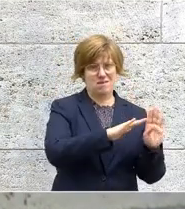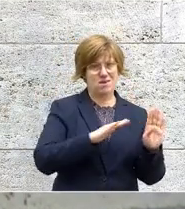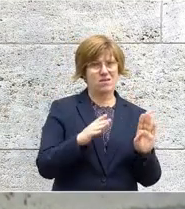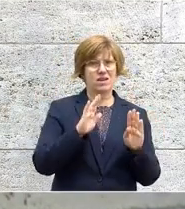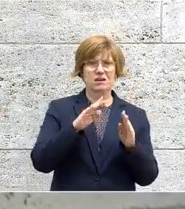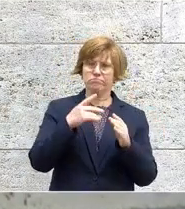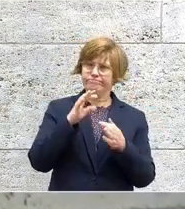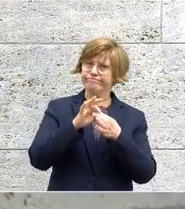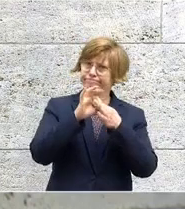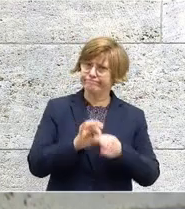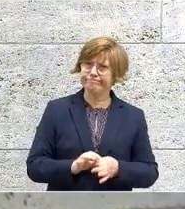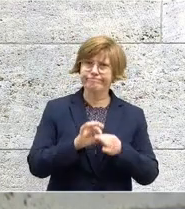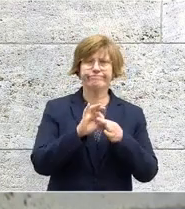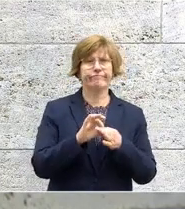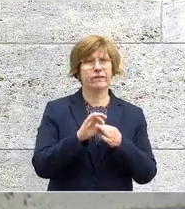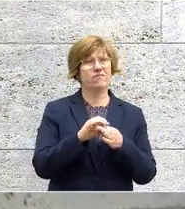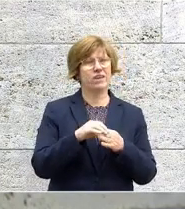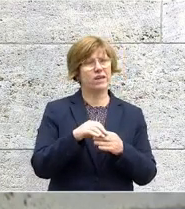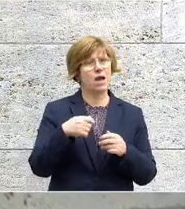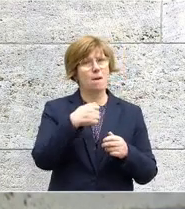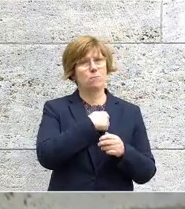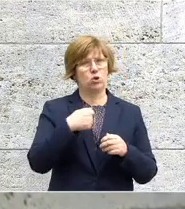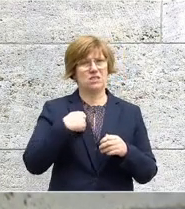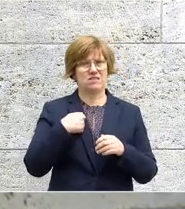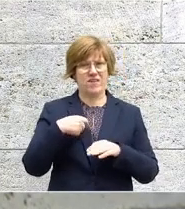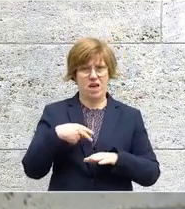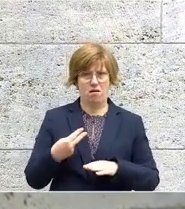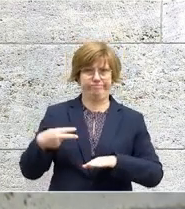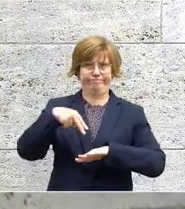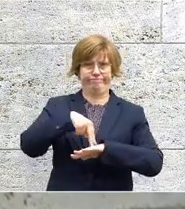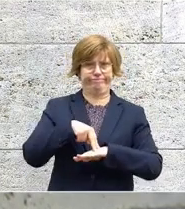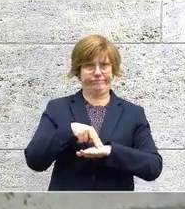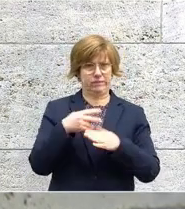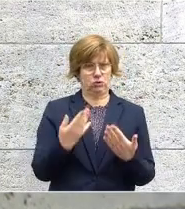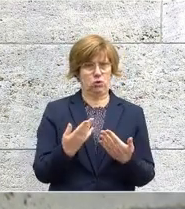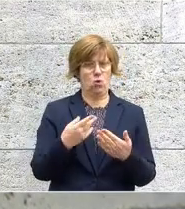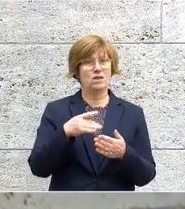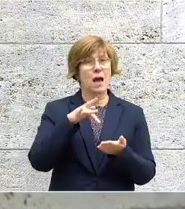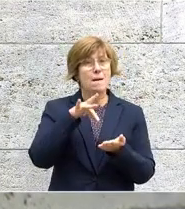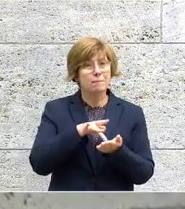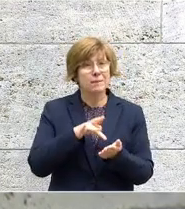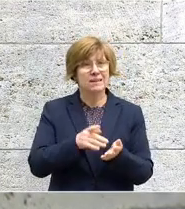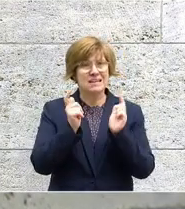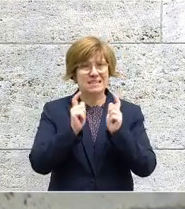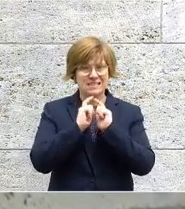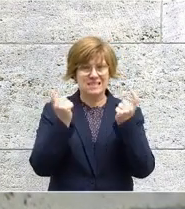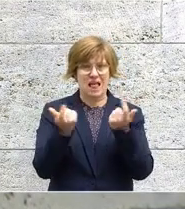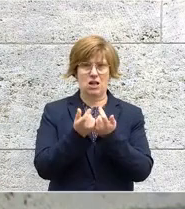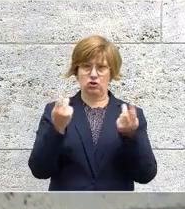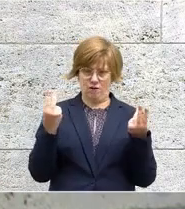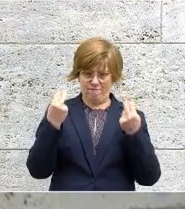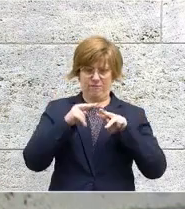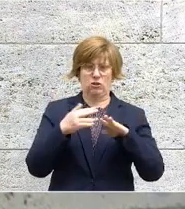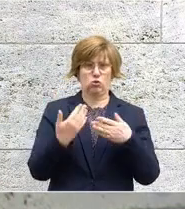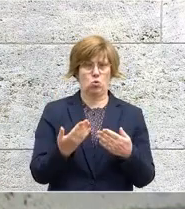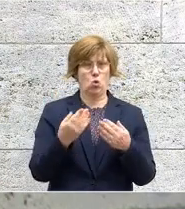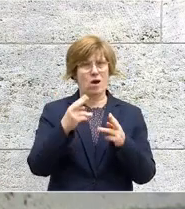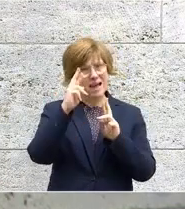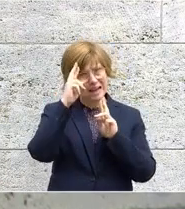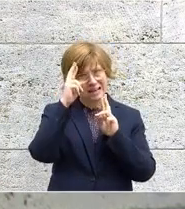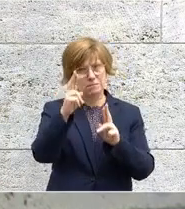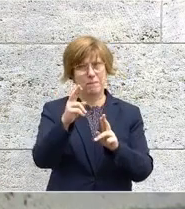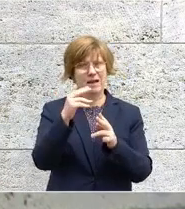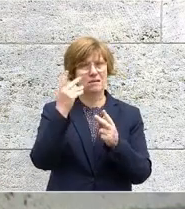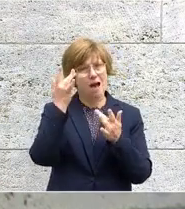eine auf den Werten der Demokratie stehende Bundeswehr ist und wie wichtig es ist, dass sie in der Mitte der Gesellschaft stattfindet und Respekt